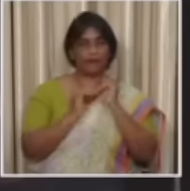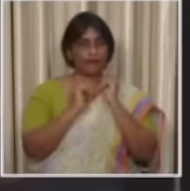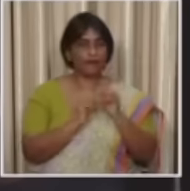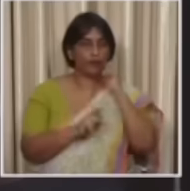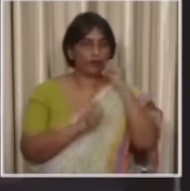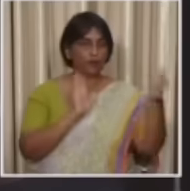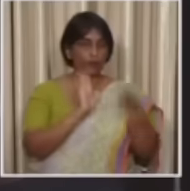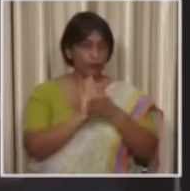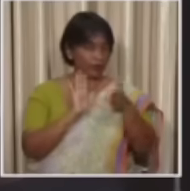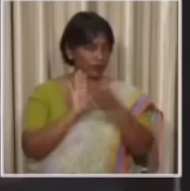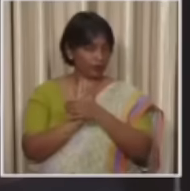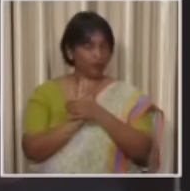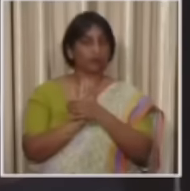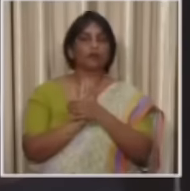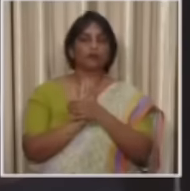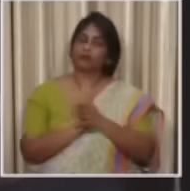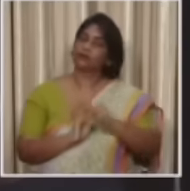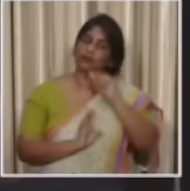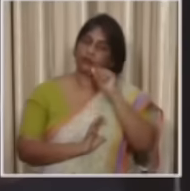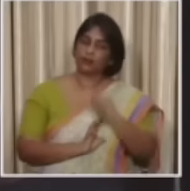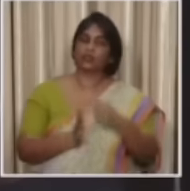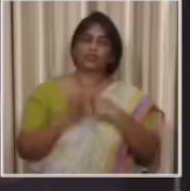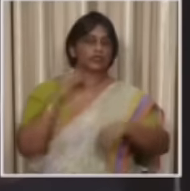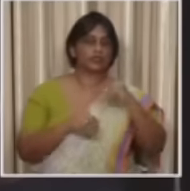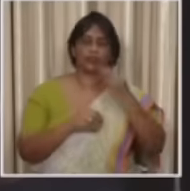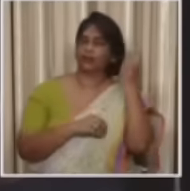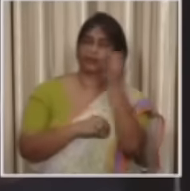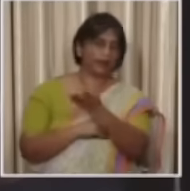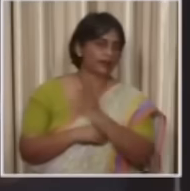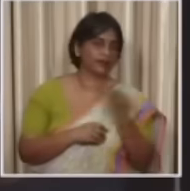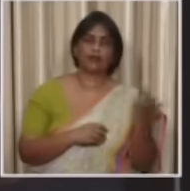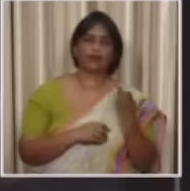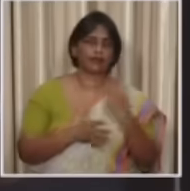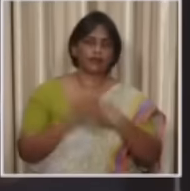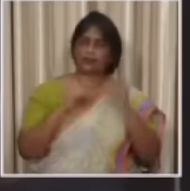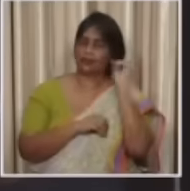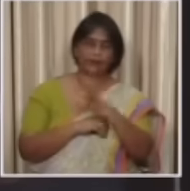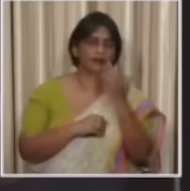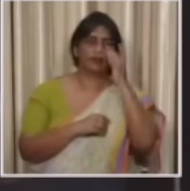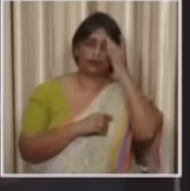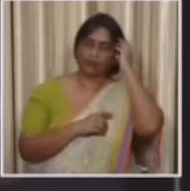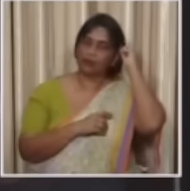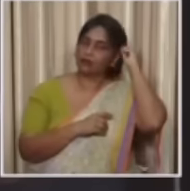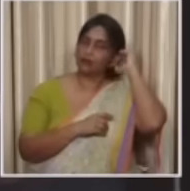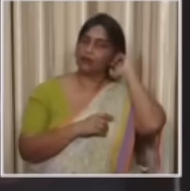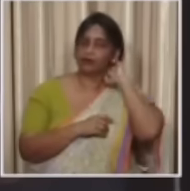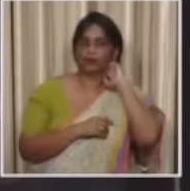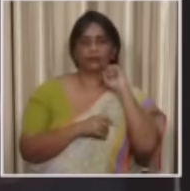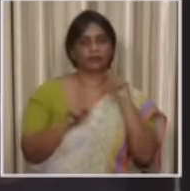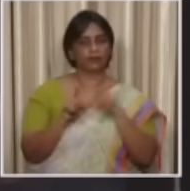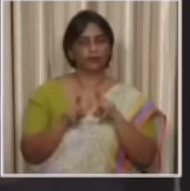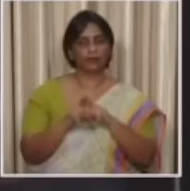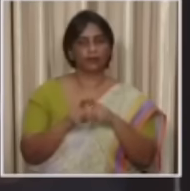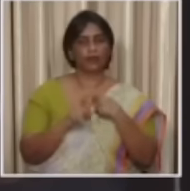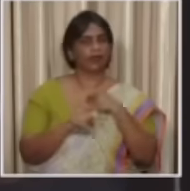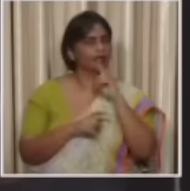ළඟ තියාගත්තොත් අනිවාර්යයෙන්ම ඡන්ද දෙන්නේ නැහැ. ඡන්ද දෙන්නේ නැහැ. ඉතින් ඒ නිසා ඇයි